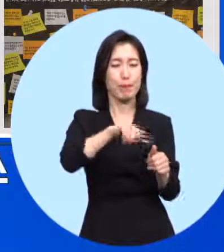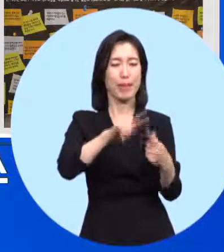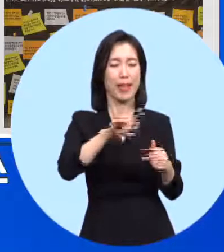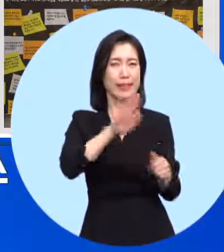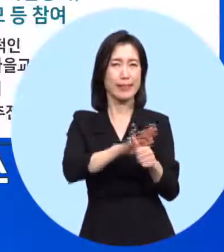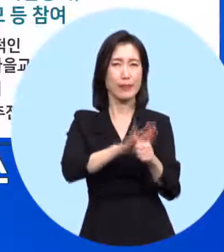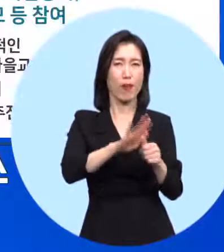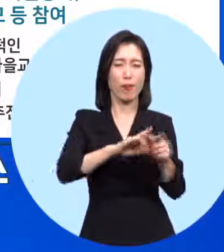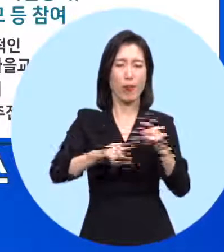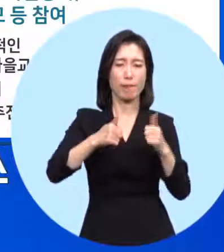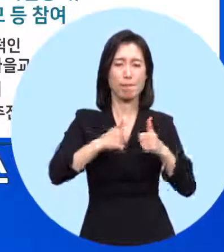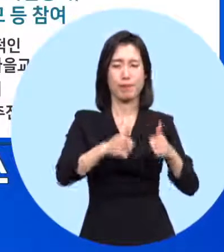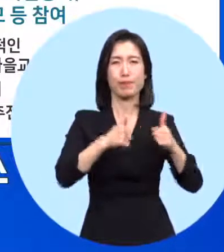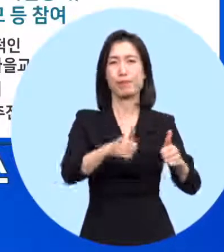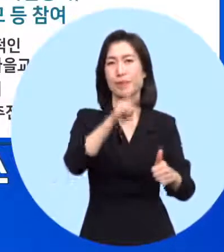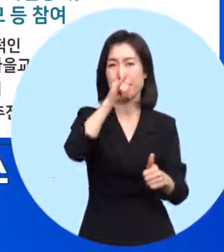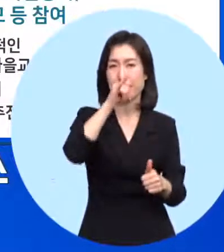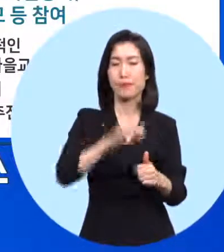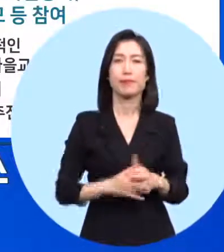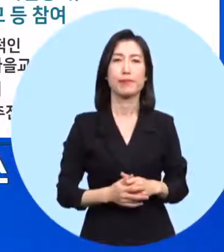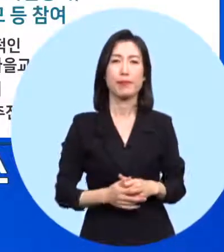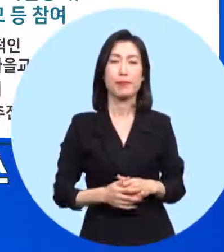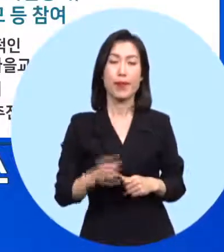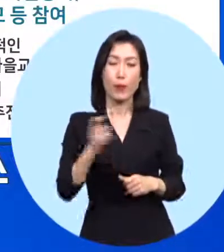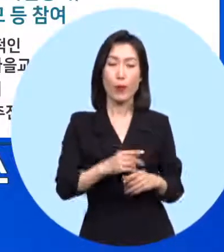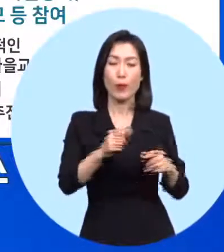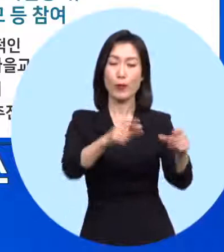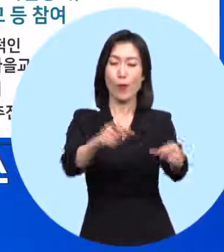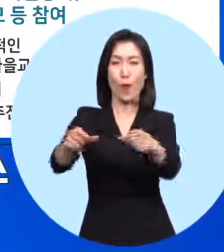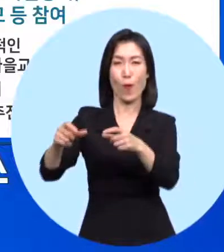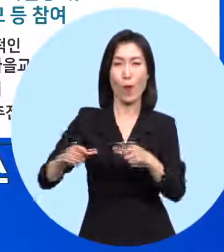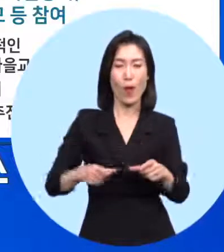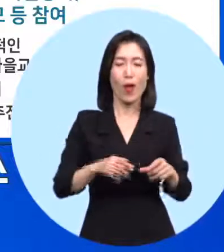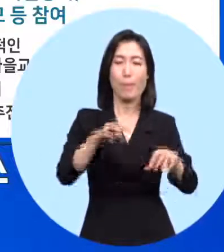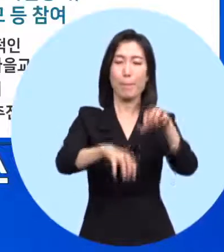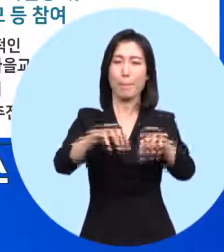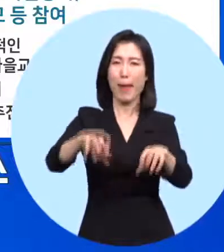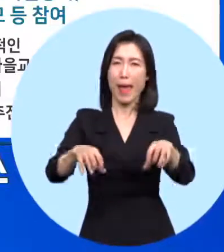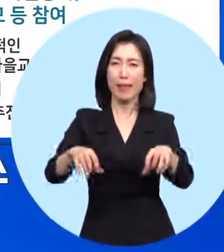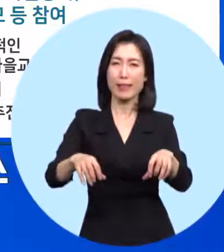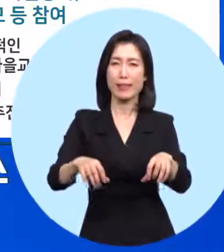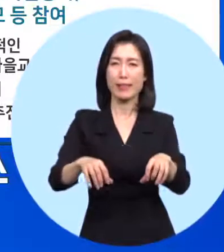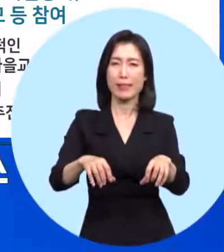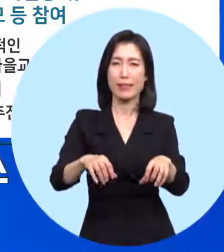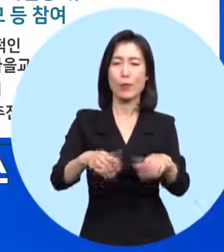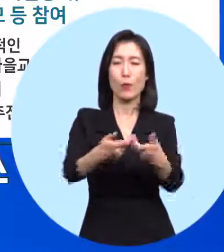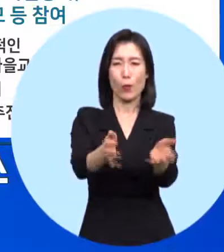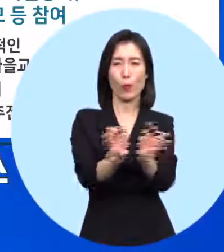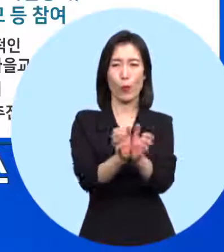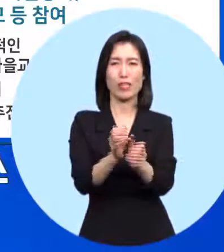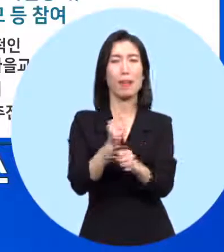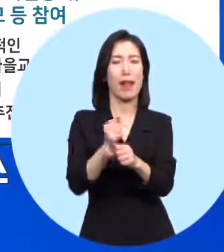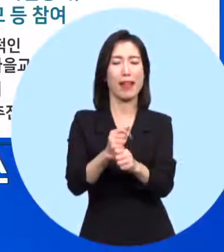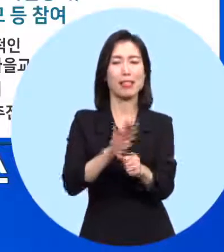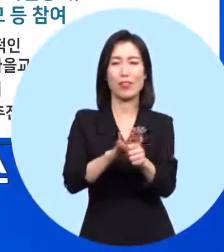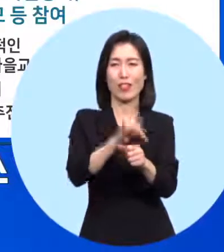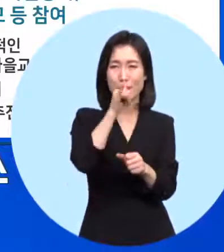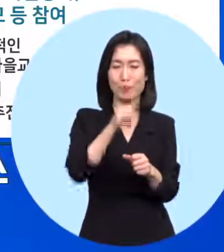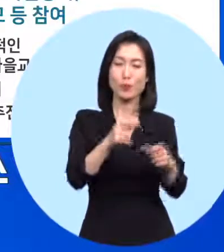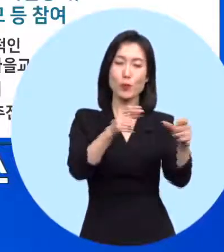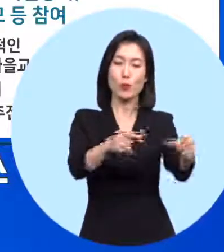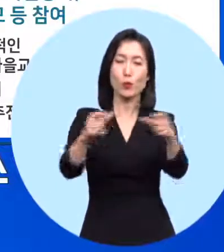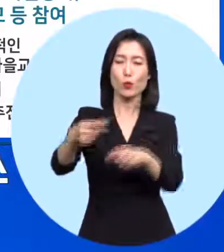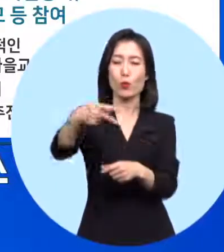하여나가고 있습니다. 이와 동시에 동별 마을교육 공동체 구축 사업을 하고 있는데요. 동별로 학부모